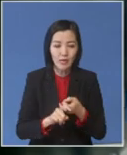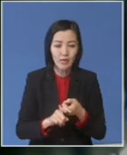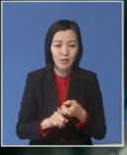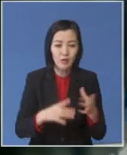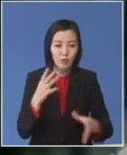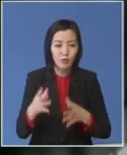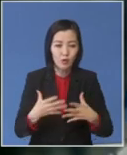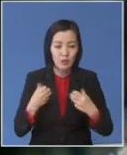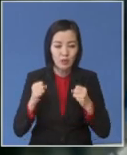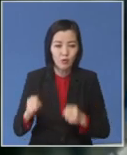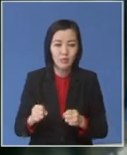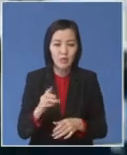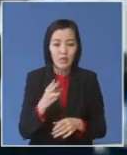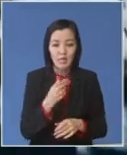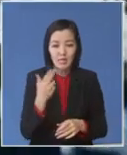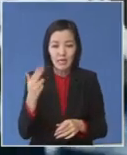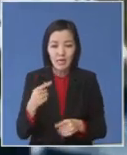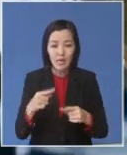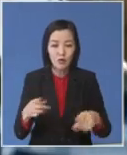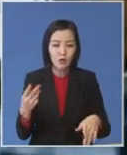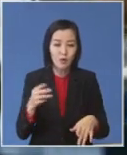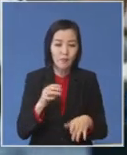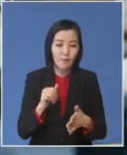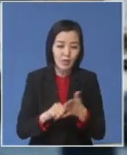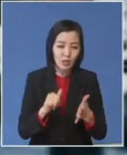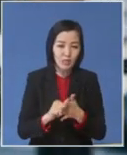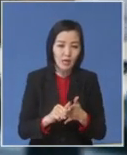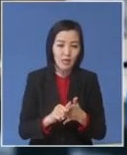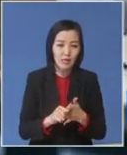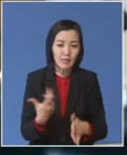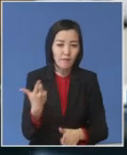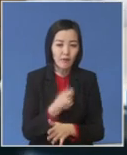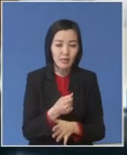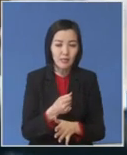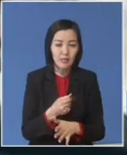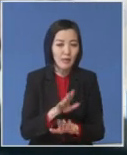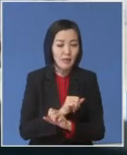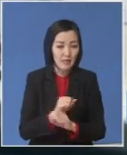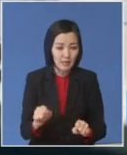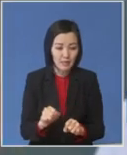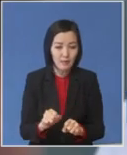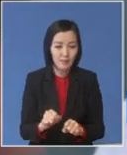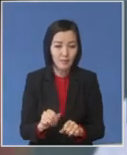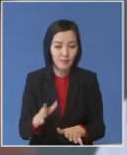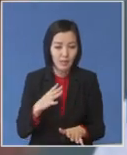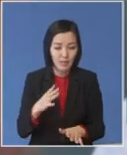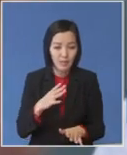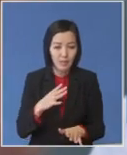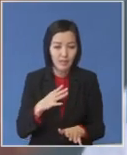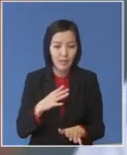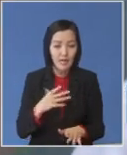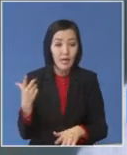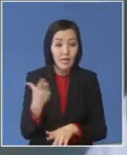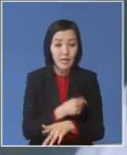хабарлауынша, итальяндықтардың 15% әртүрлі себептермен қызылшаға қарсы вакцина ектірмеген. Сондықтан 2017 жылдың күзінде